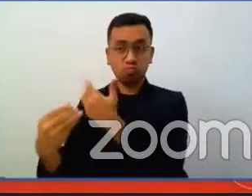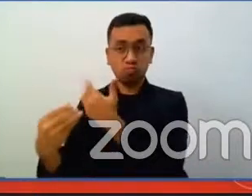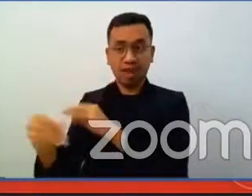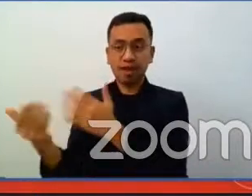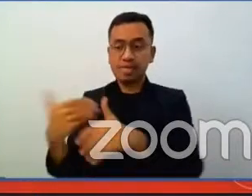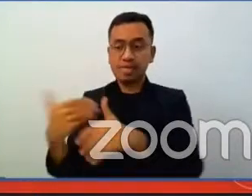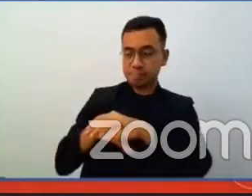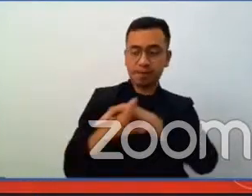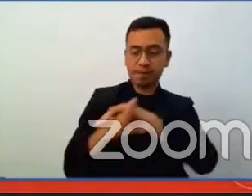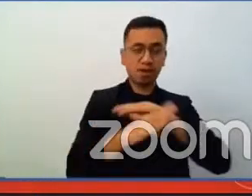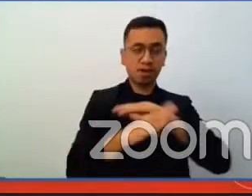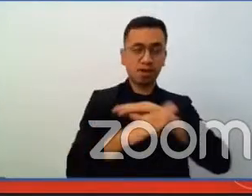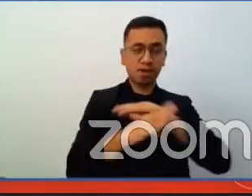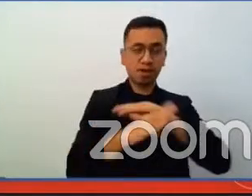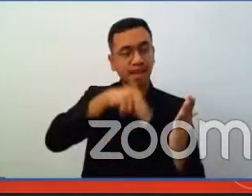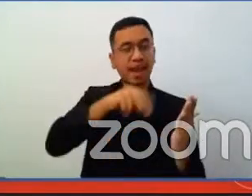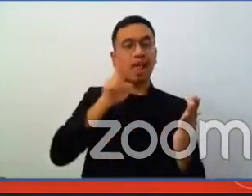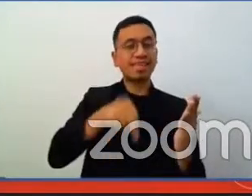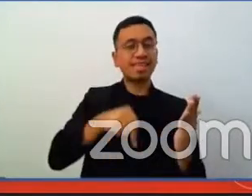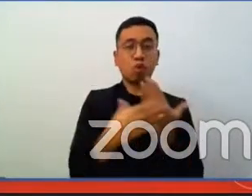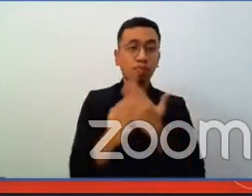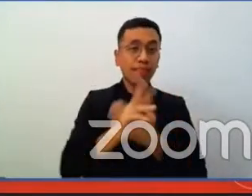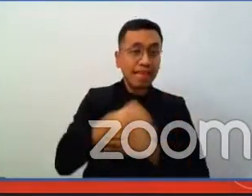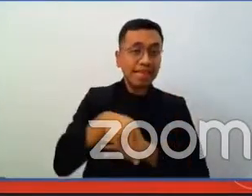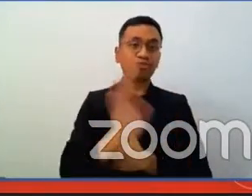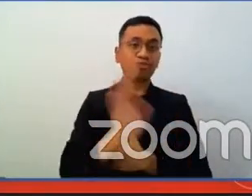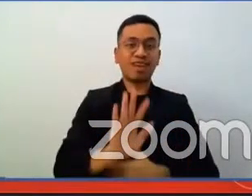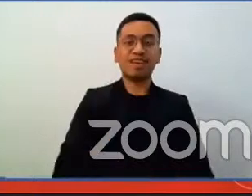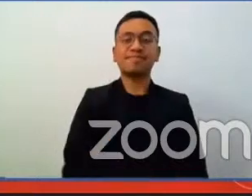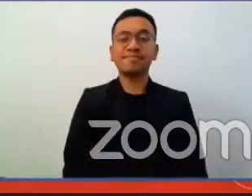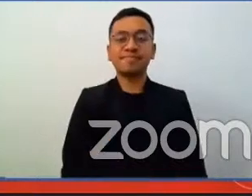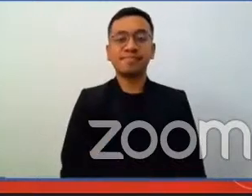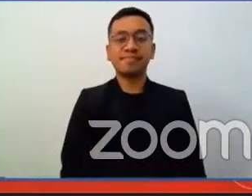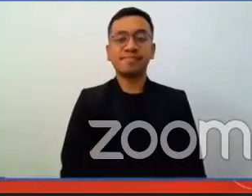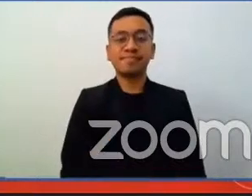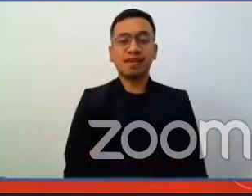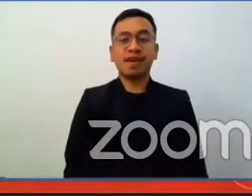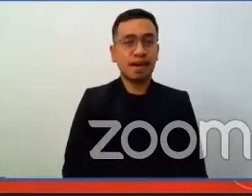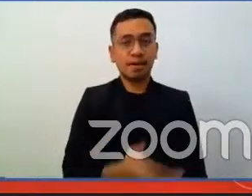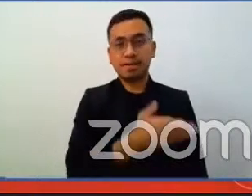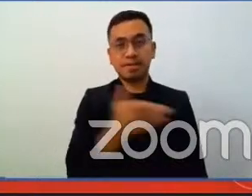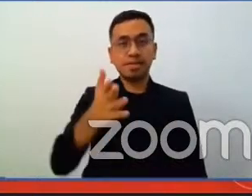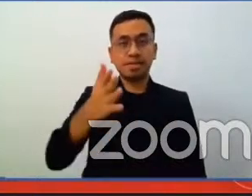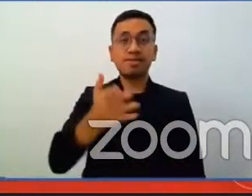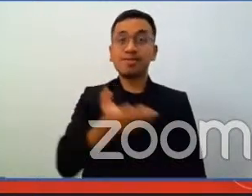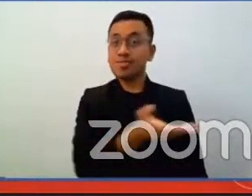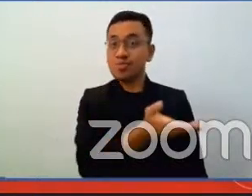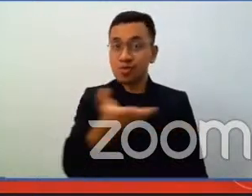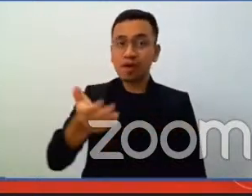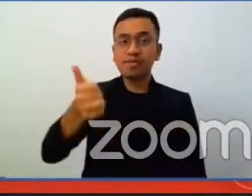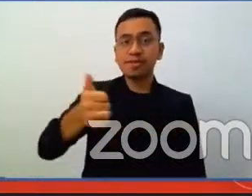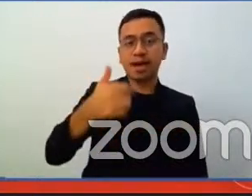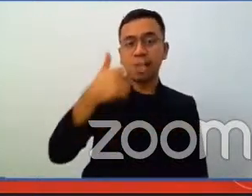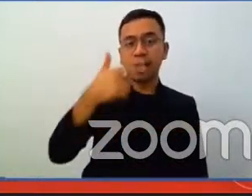itu banyak materi yang dari Kemdikbud, nanti silakan Bapak Ibu explore kembali yang ada di